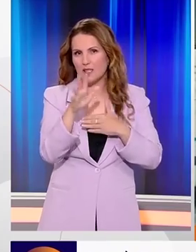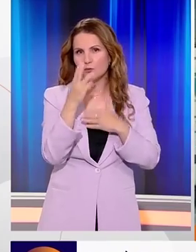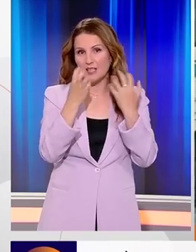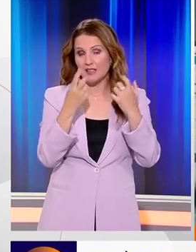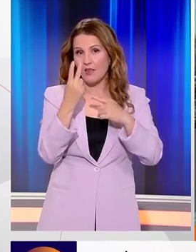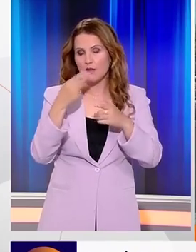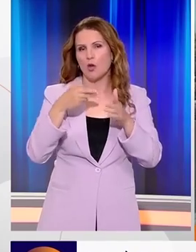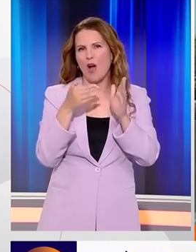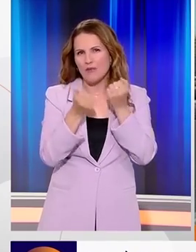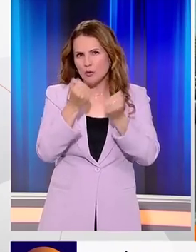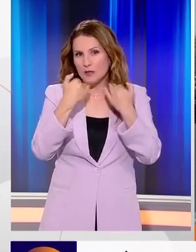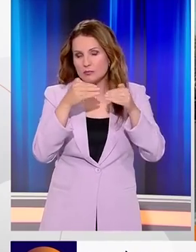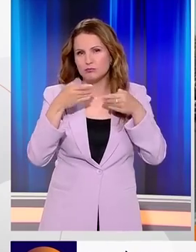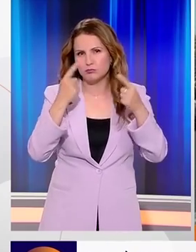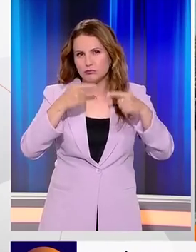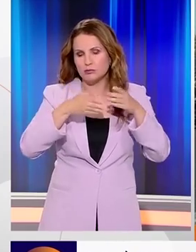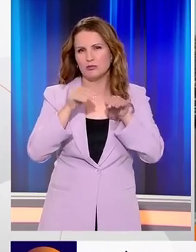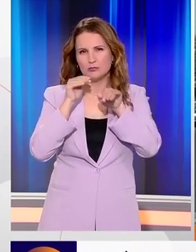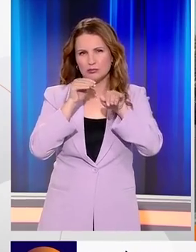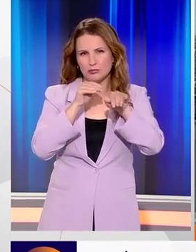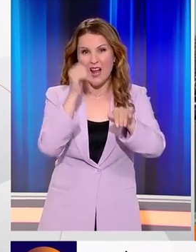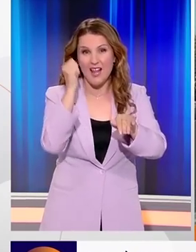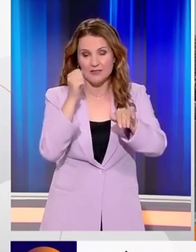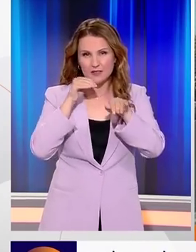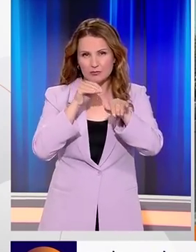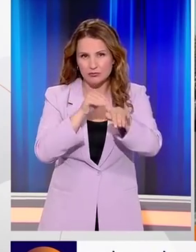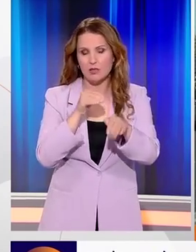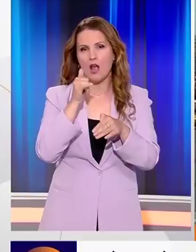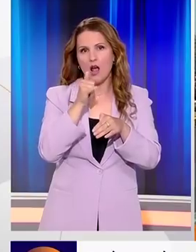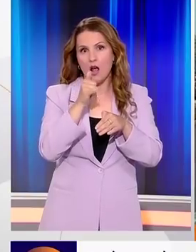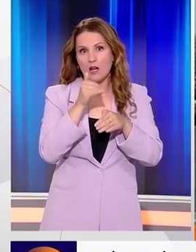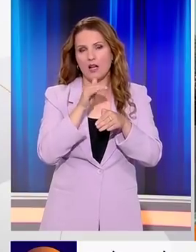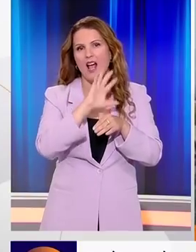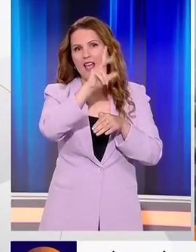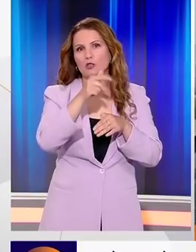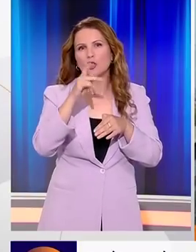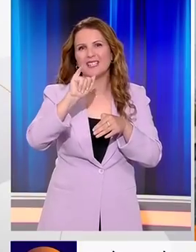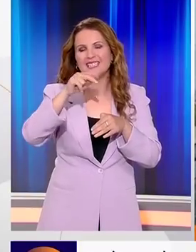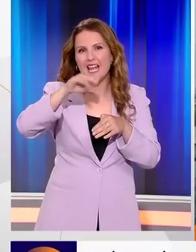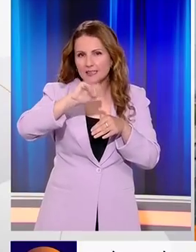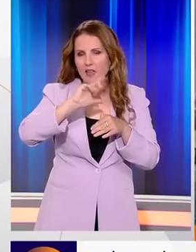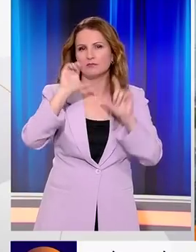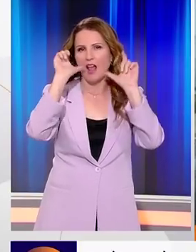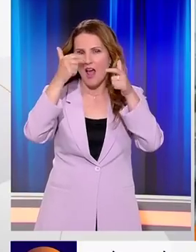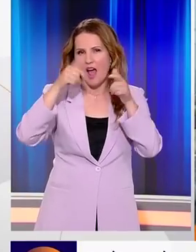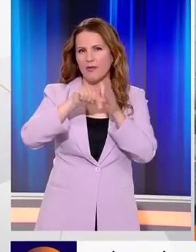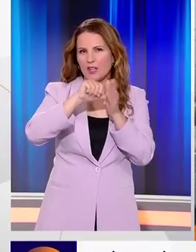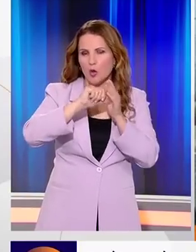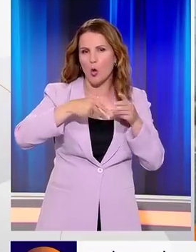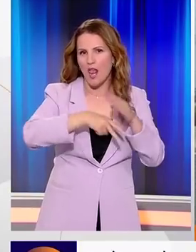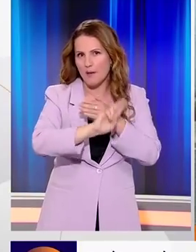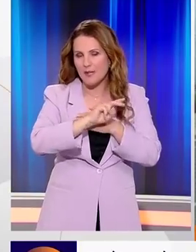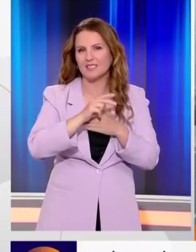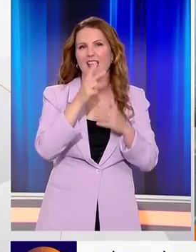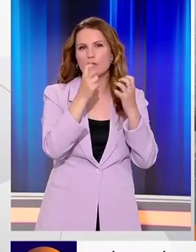133.592 αυτοκίνητα. Ουρές σχηματίστηκαν στα διόδια της Ελευσίνας, με χαμηλές ταχύτητες έως την Κινέτα, αλλά και στην Αθηνών Λαμίας από το